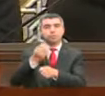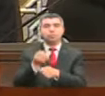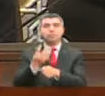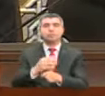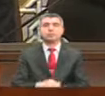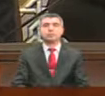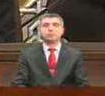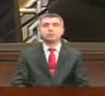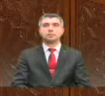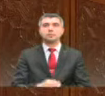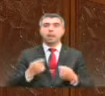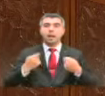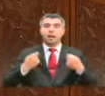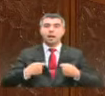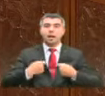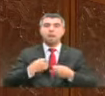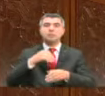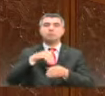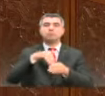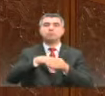السيد رئيس مجلس المستشارين،